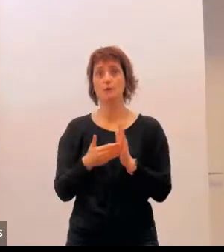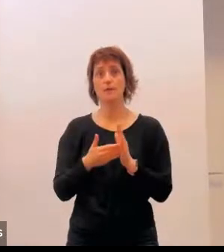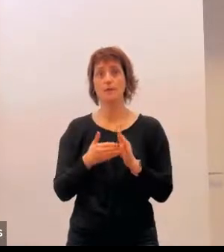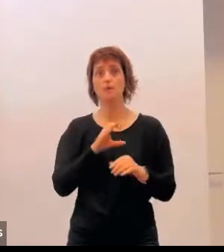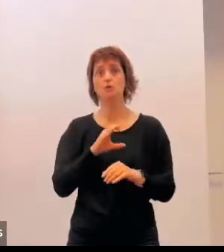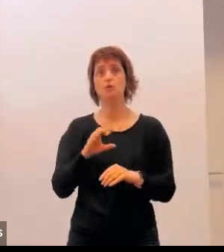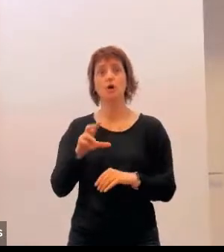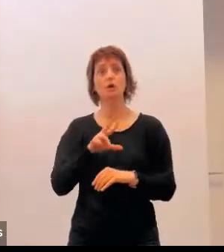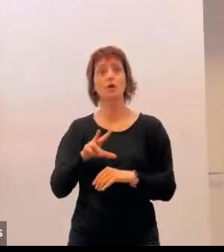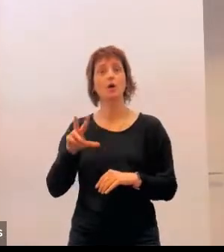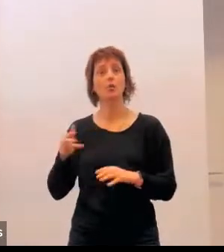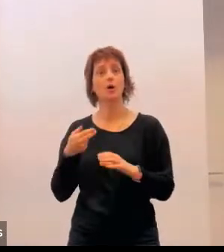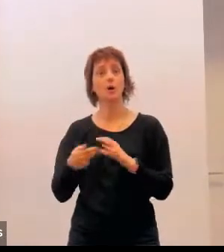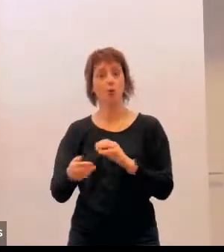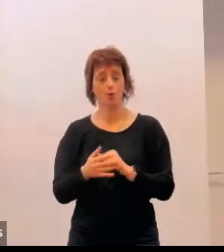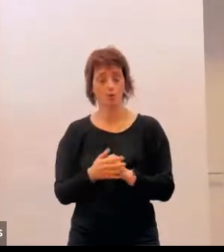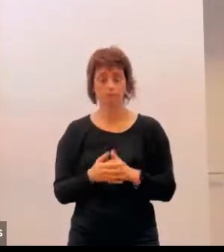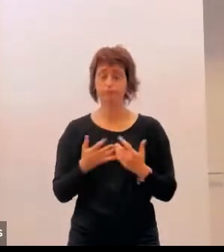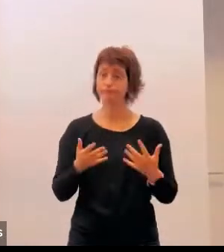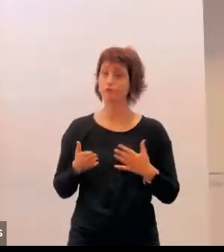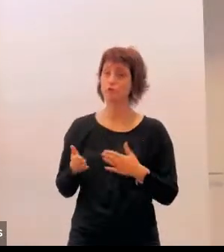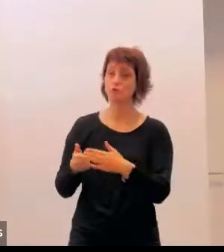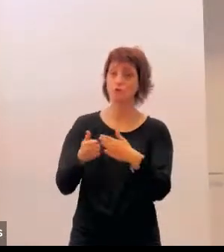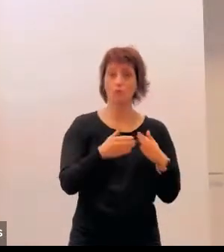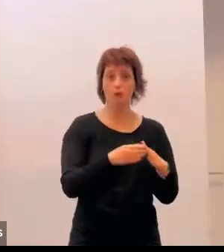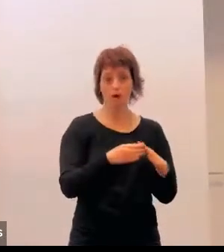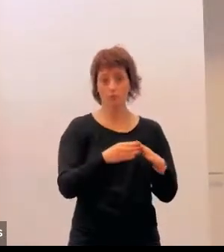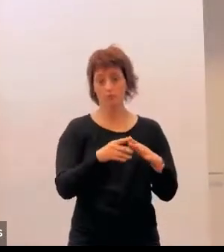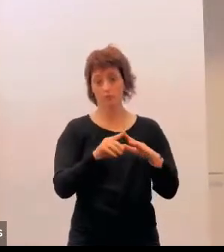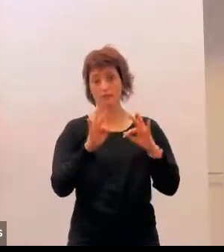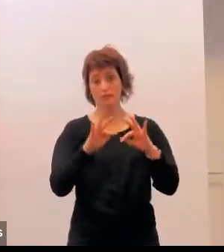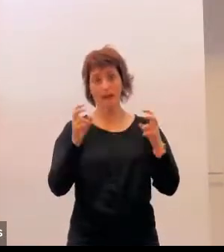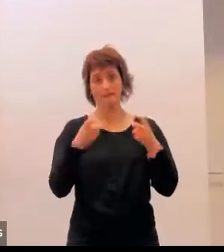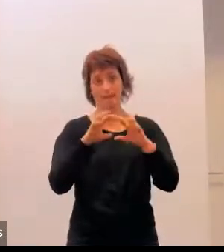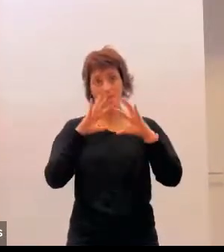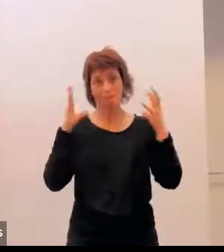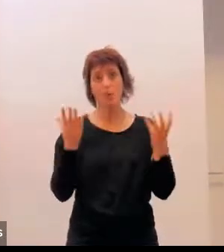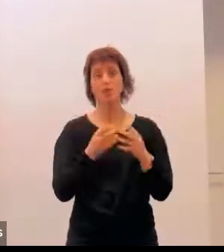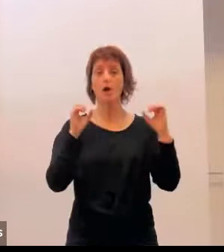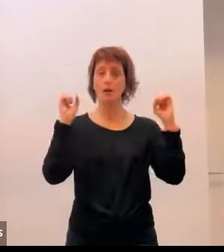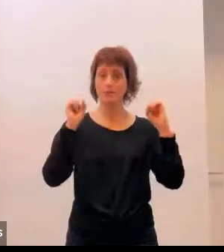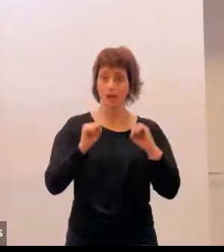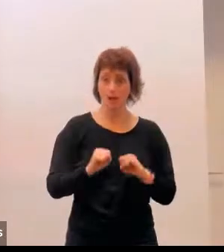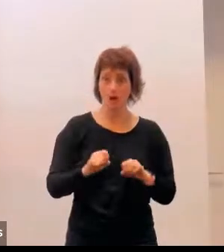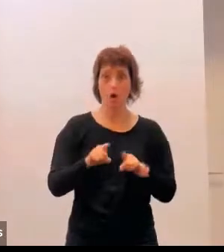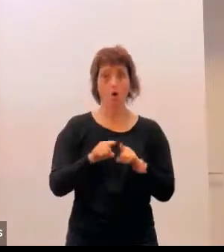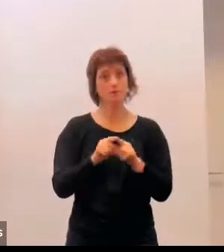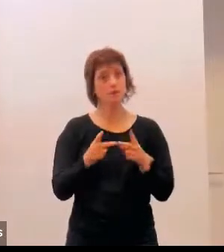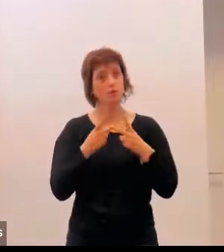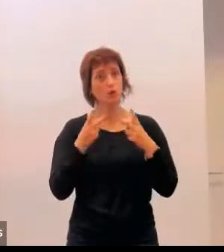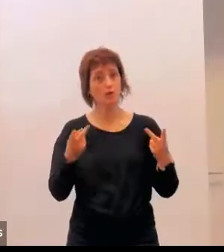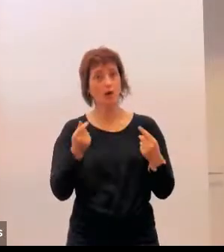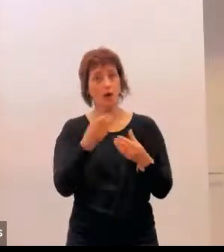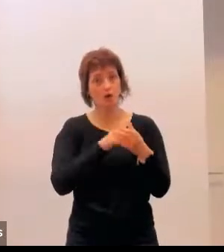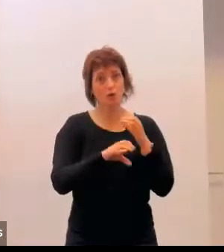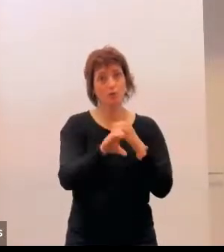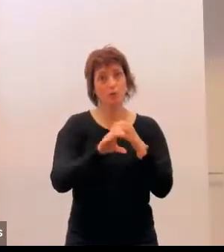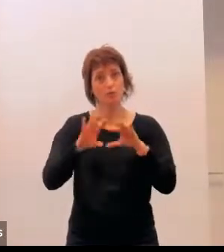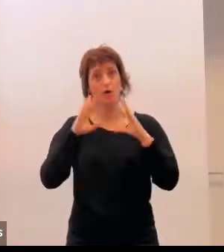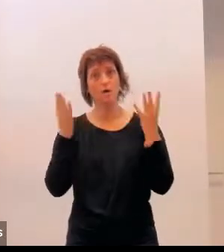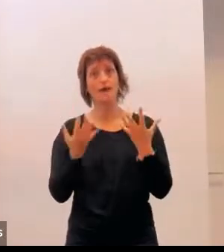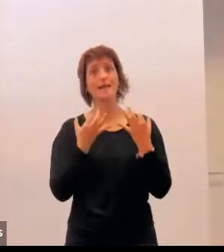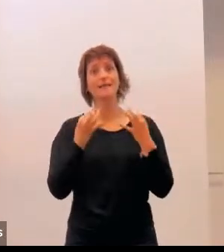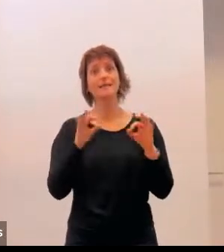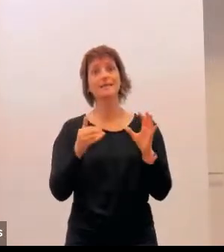euros. Donc, il vous est demandé d'approuver le montant de ces primes et d'en autoriser le versement pour un montant total de 10